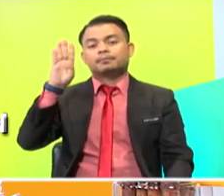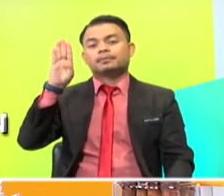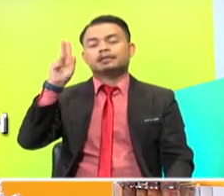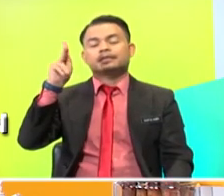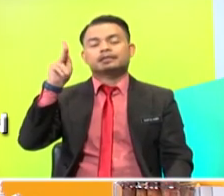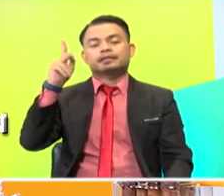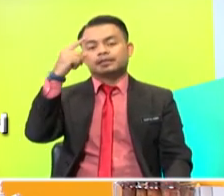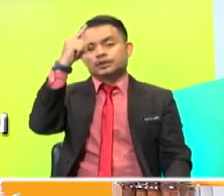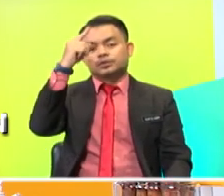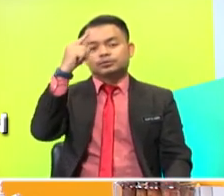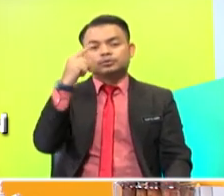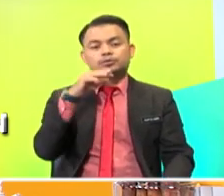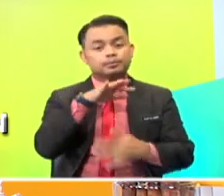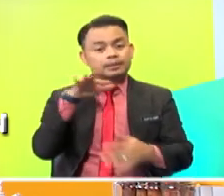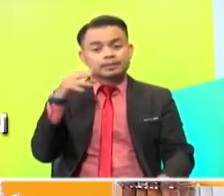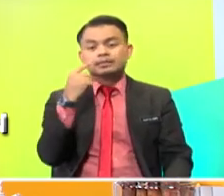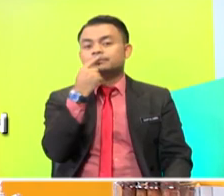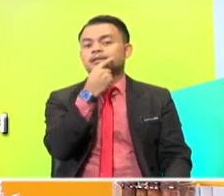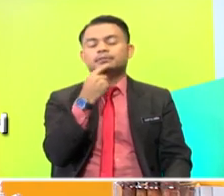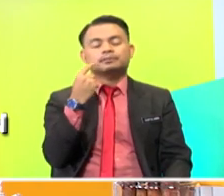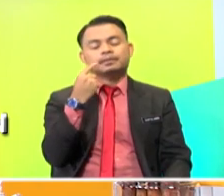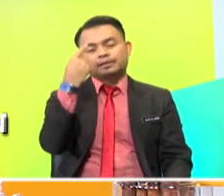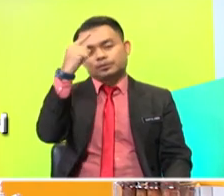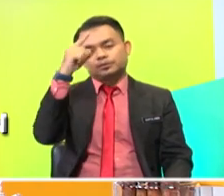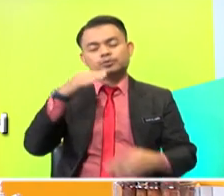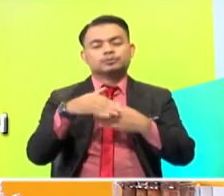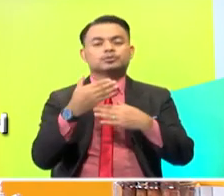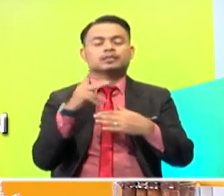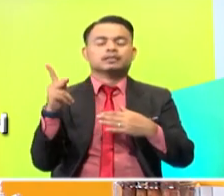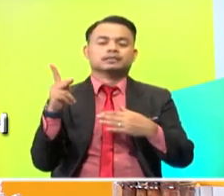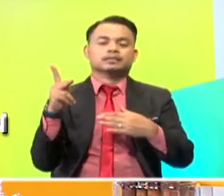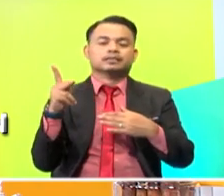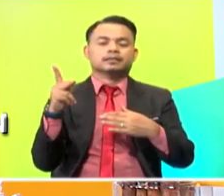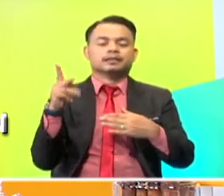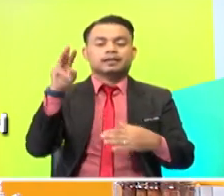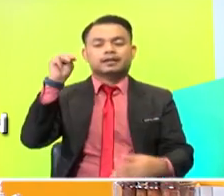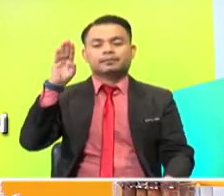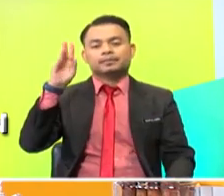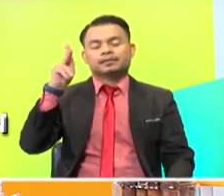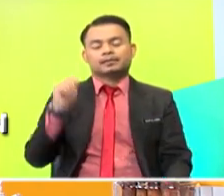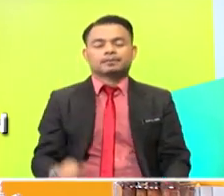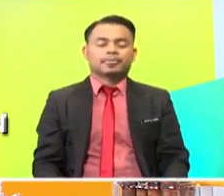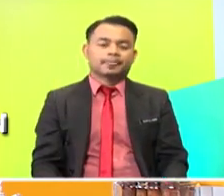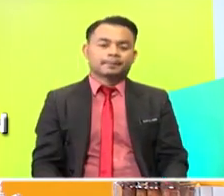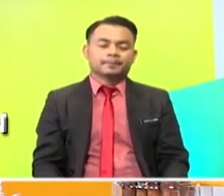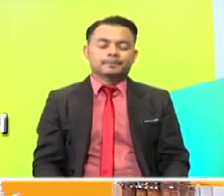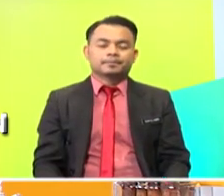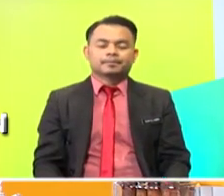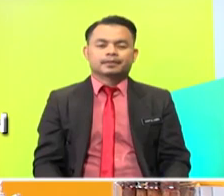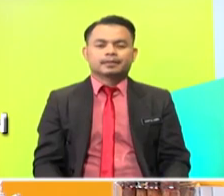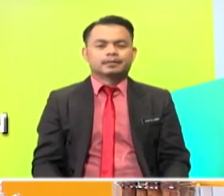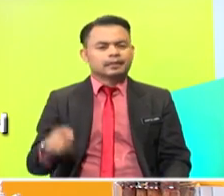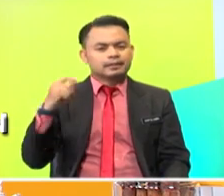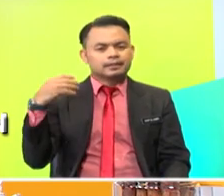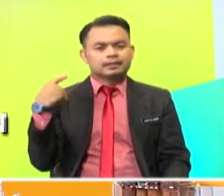membaca pergerakan BB jadi mudah untuk Michael Bay go sebentar tadi setelah menyebut tentang kumpulan makanan tapi